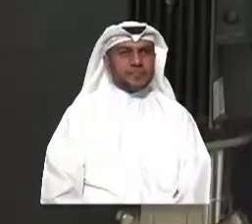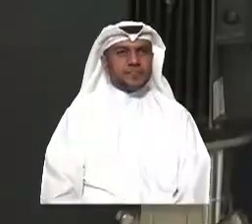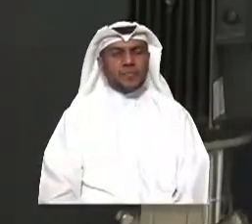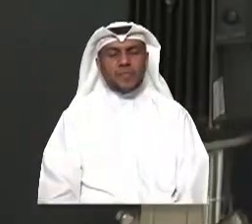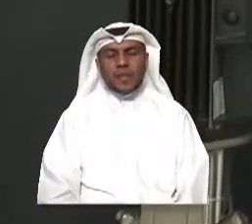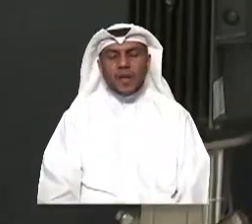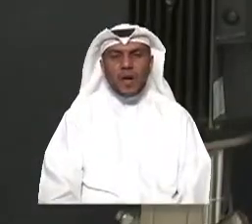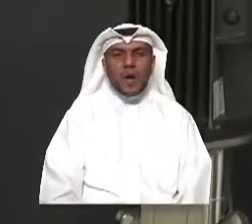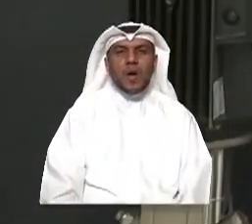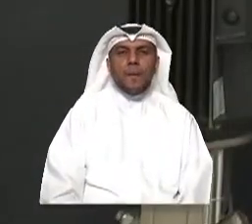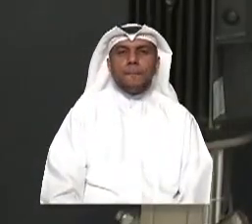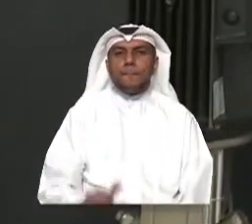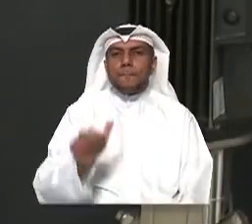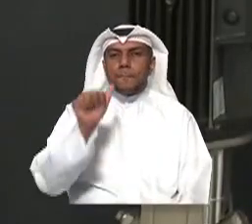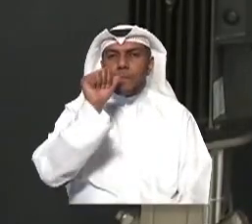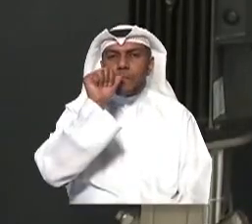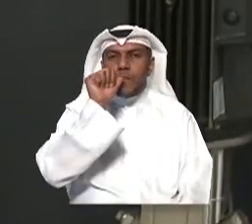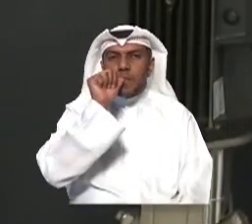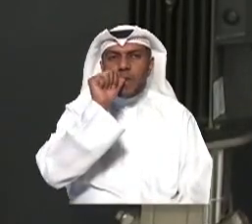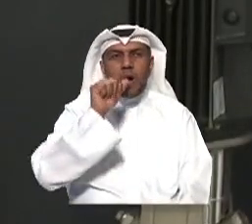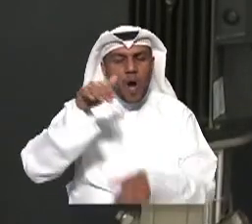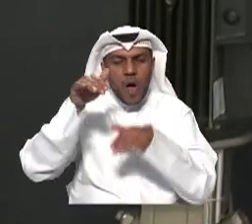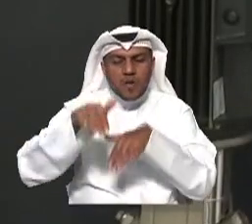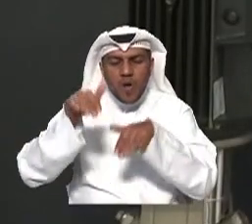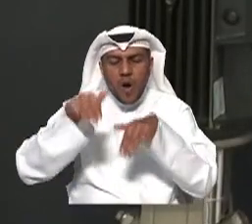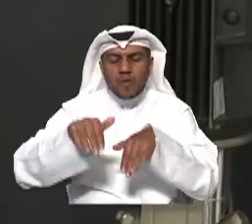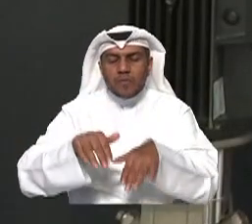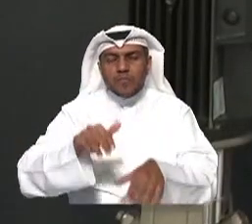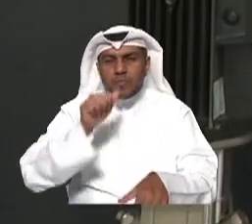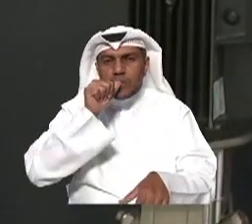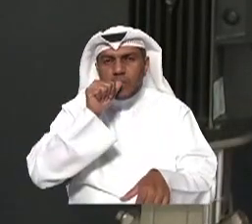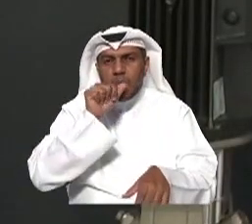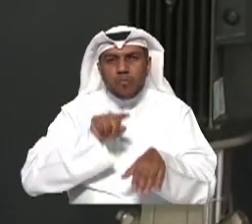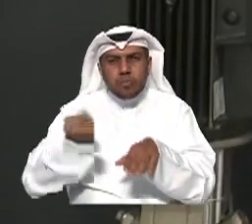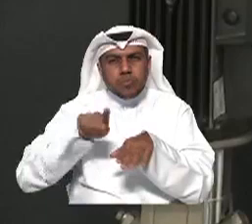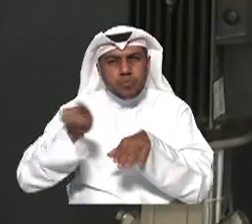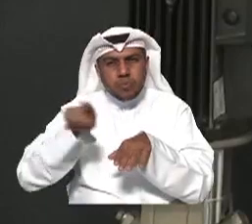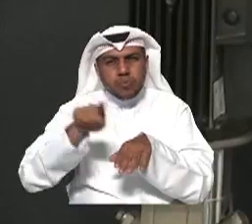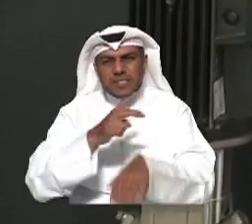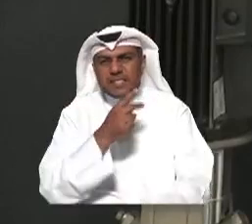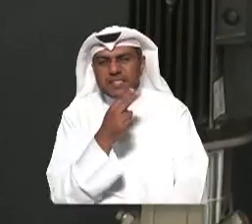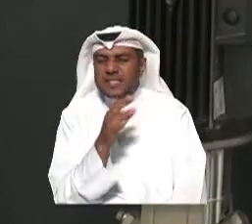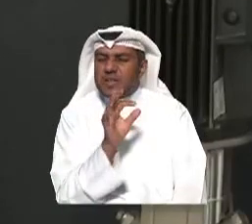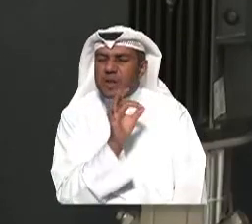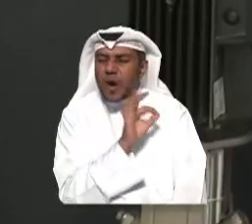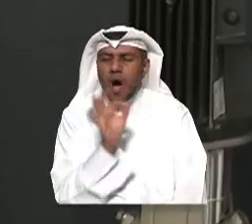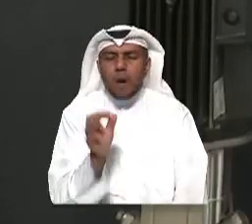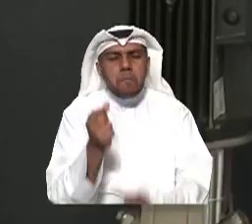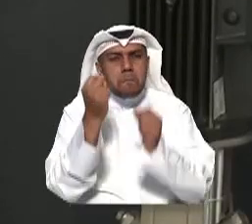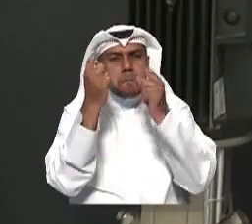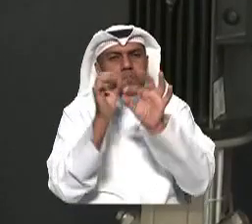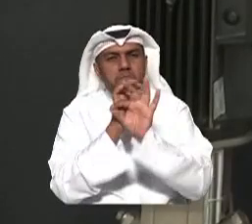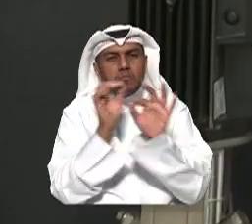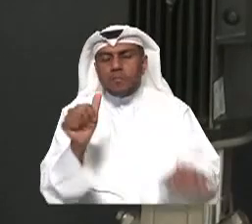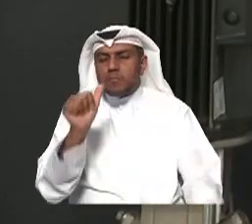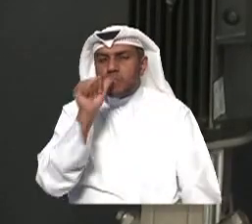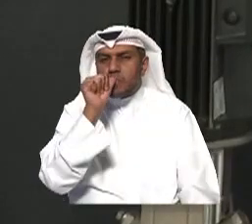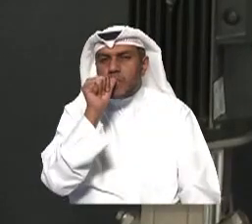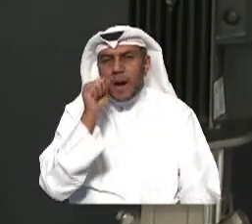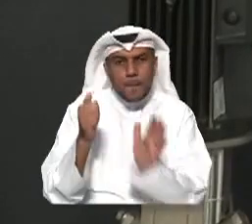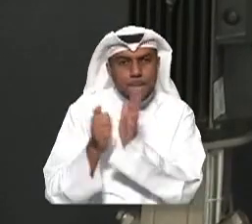خزانات المطلع العالي مشروع جديد يضاف إلى مشاريع وزارة الكهرباء والماء بهدف مضاعفة إنتاج المياه في